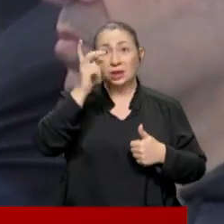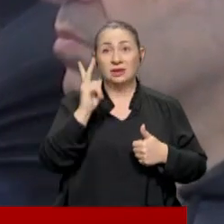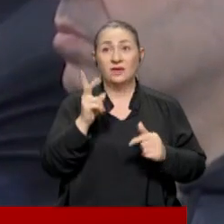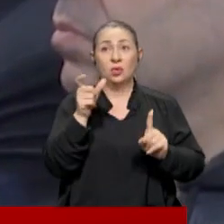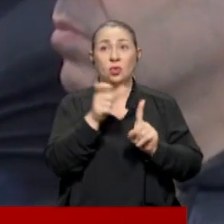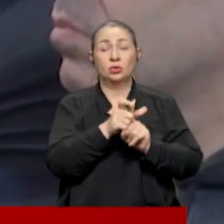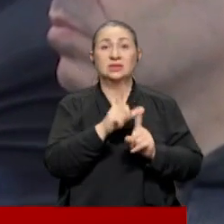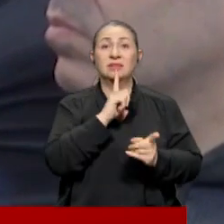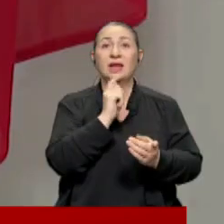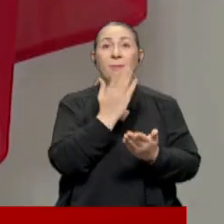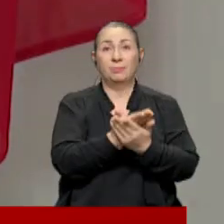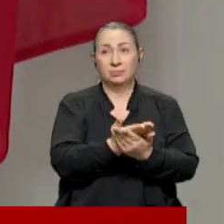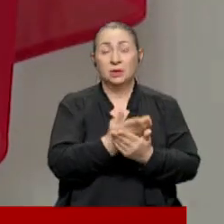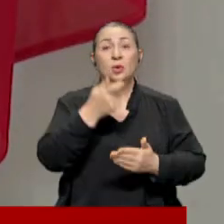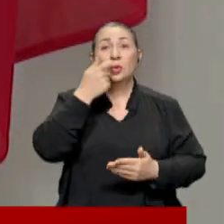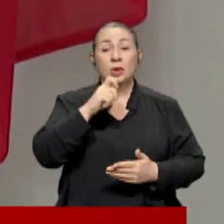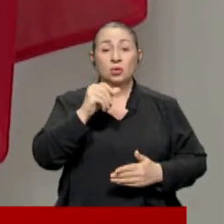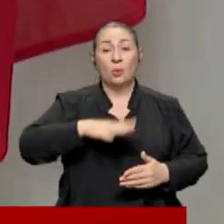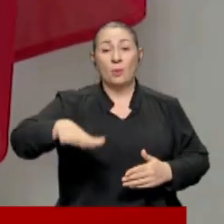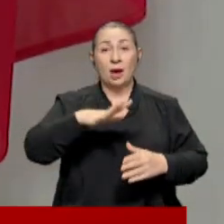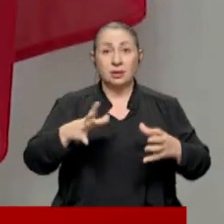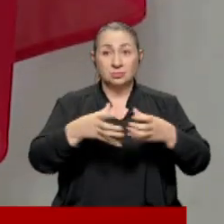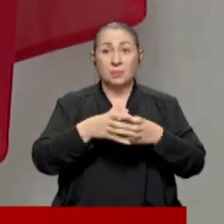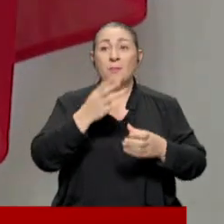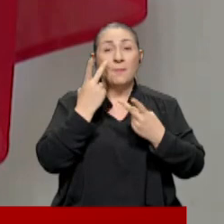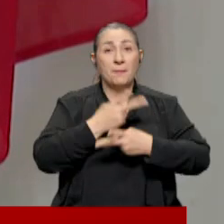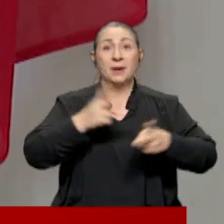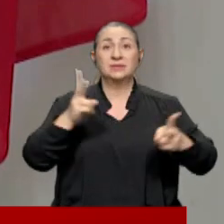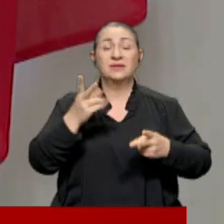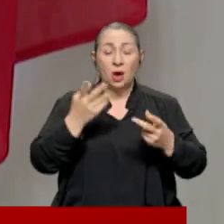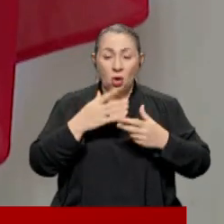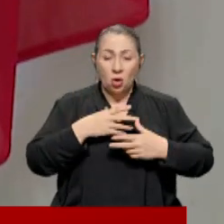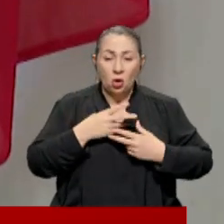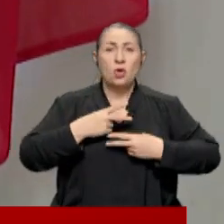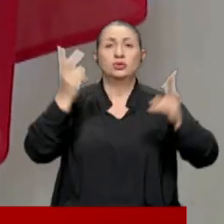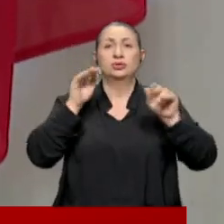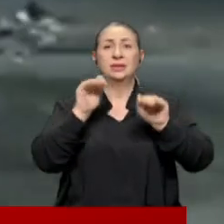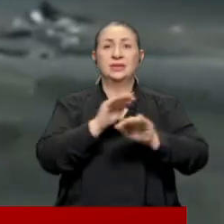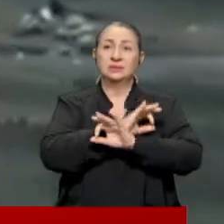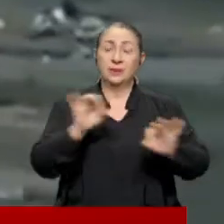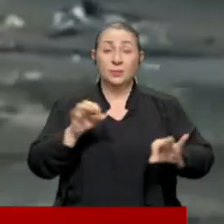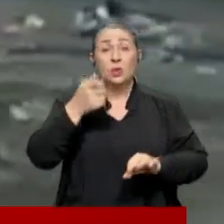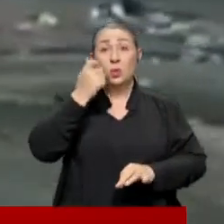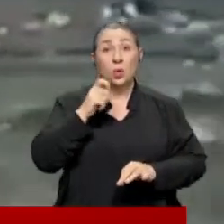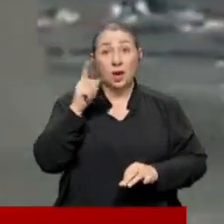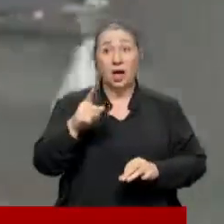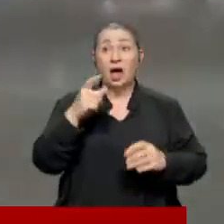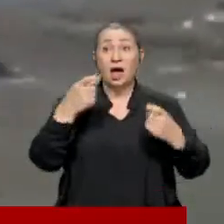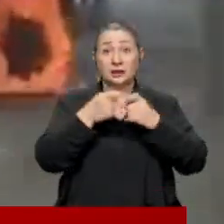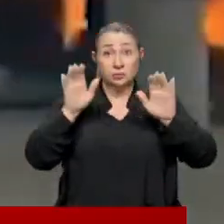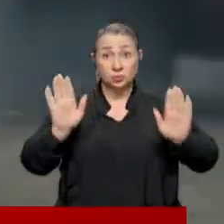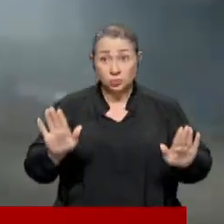tarafından korunmasını talep ediyor. Ukrayna'nın toprak bütünlüğü, bağımsızlığı ve egemenliğine desteğimiz tamdır. Ukrayna'da